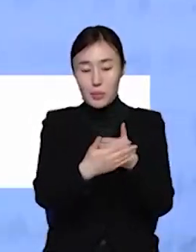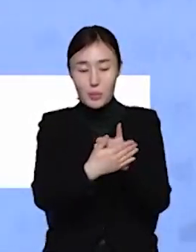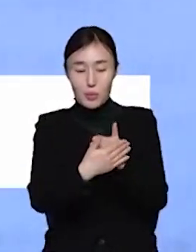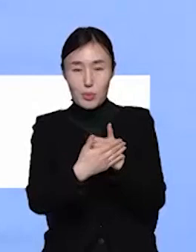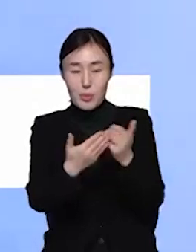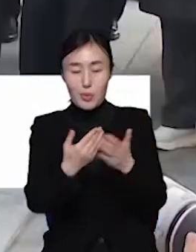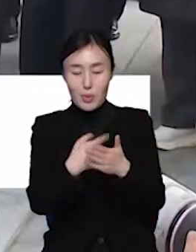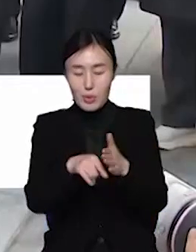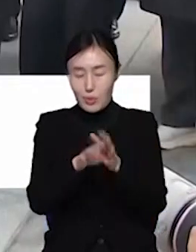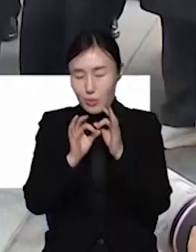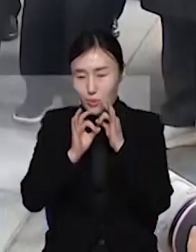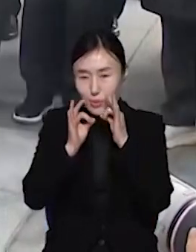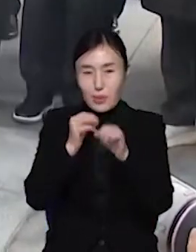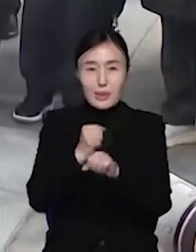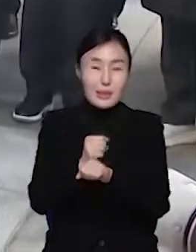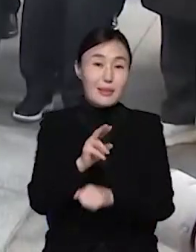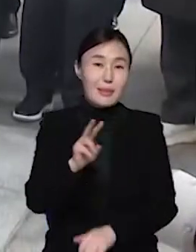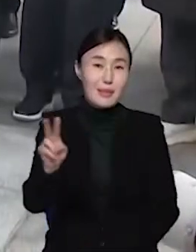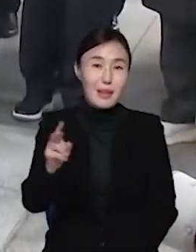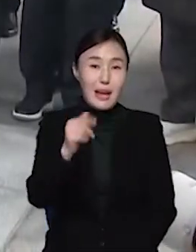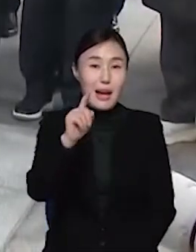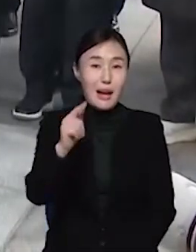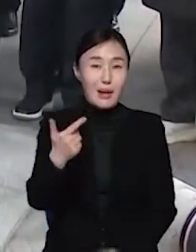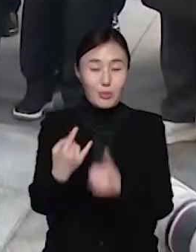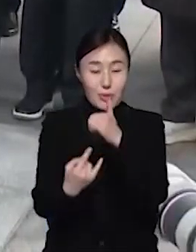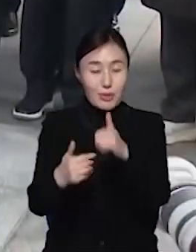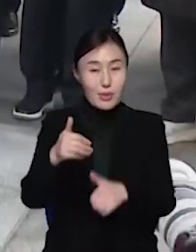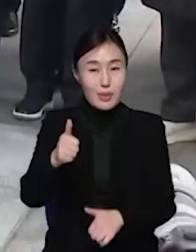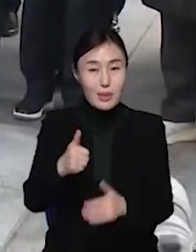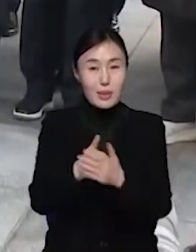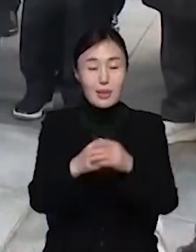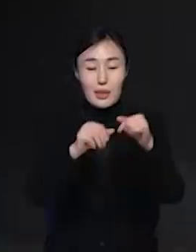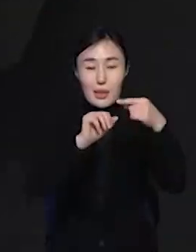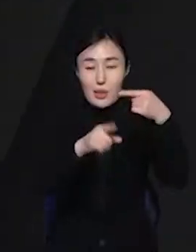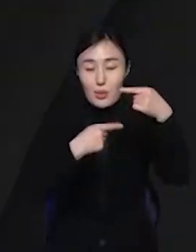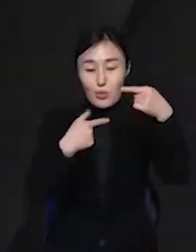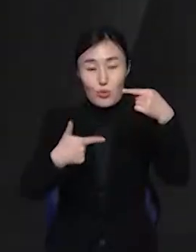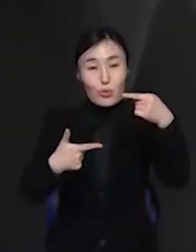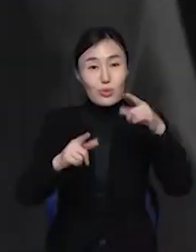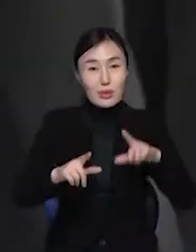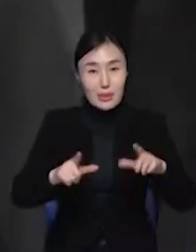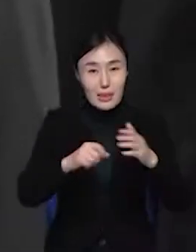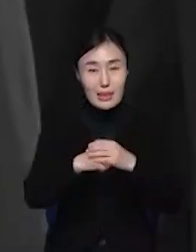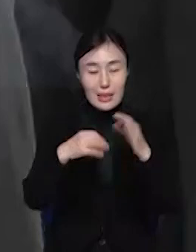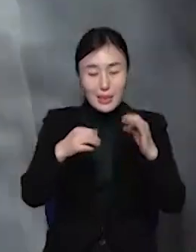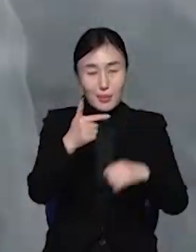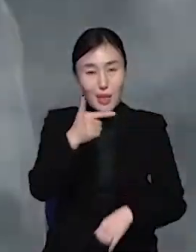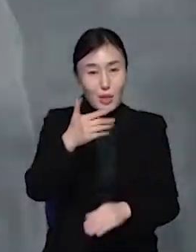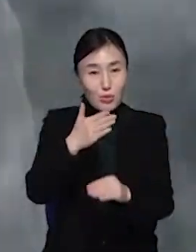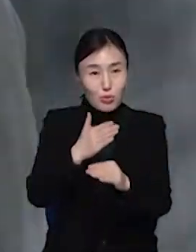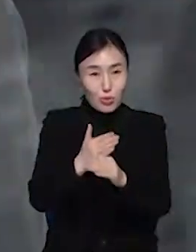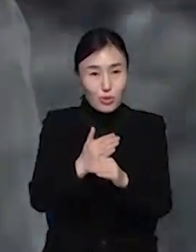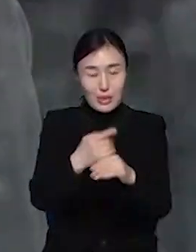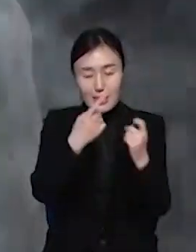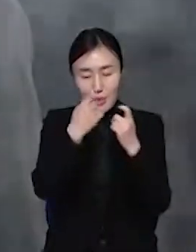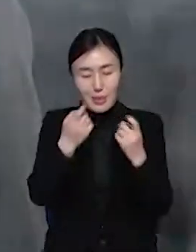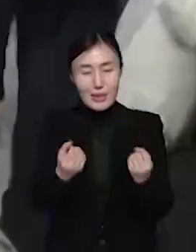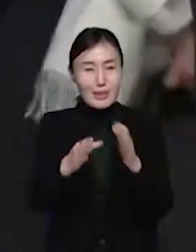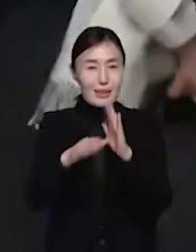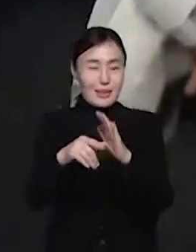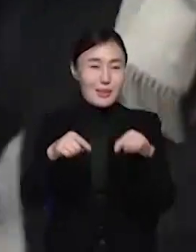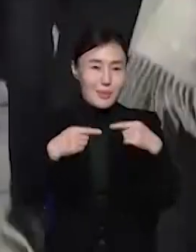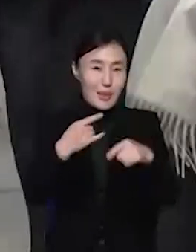없는 상황입니다. 한 위원장은 당장 오는 6일 서울에서 열리는 김대중 탄생 100주년 기념식에